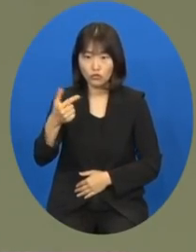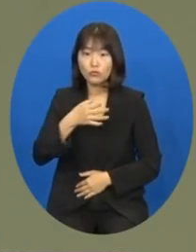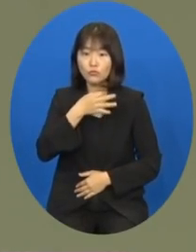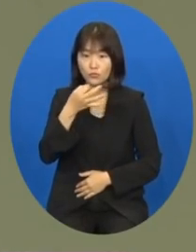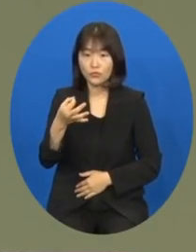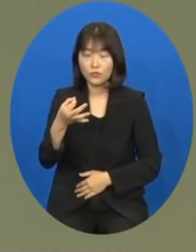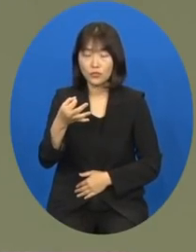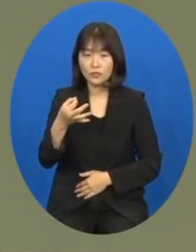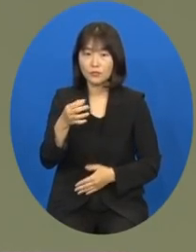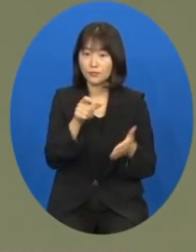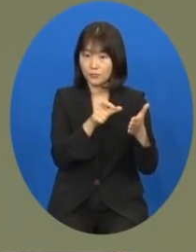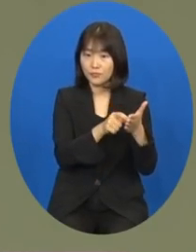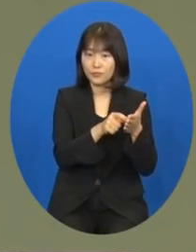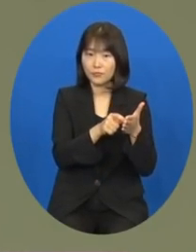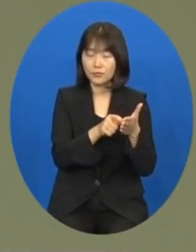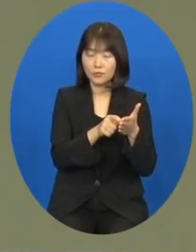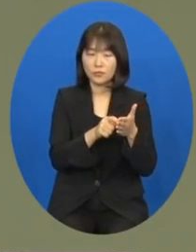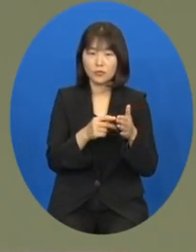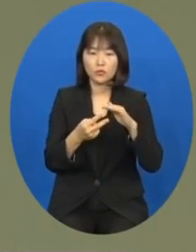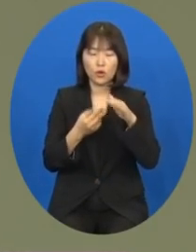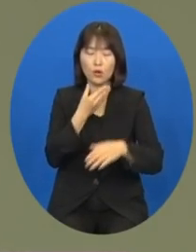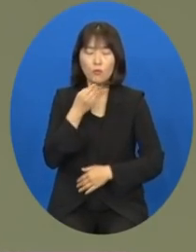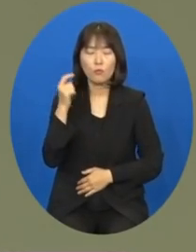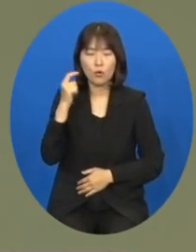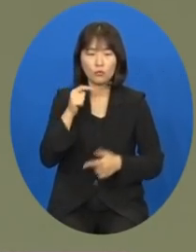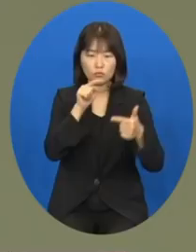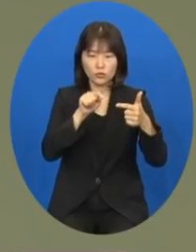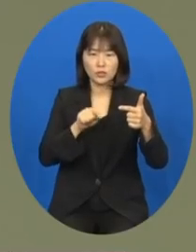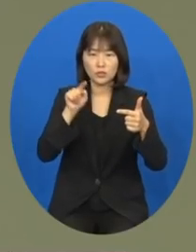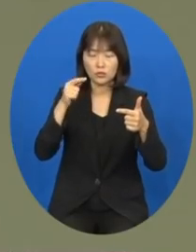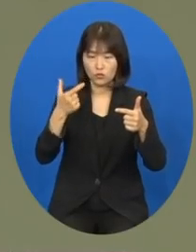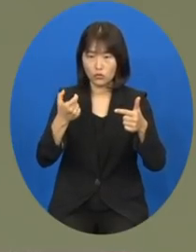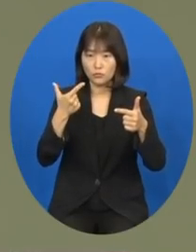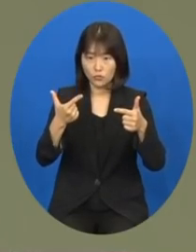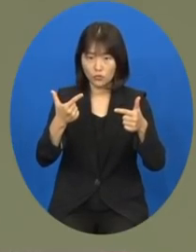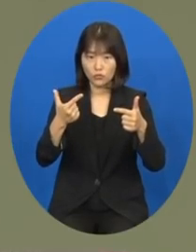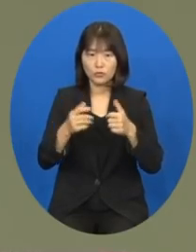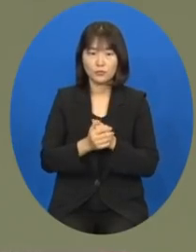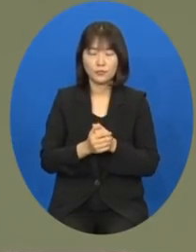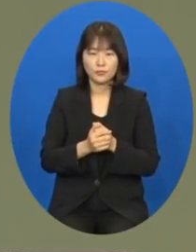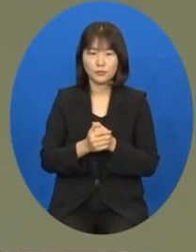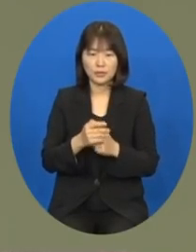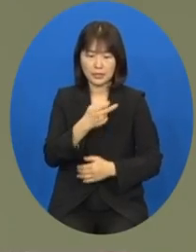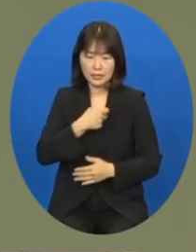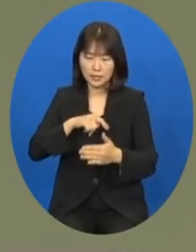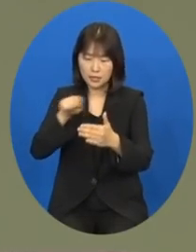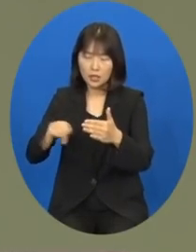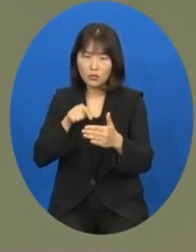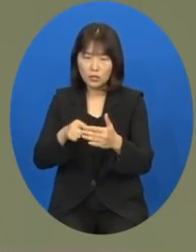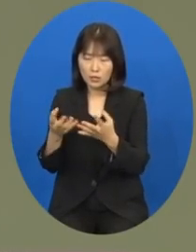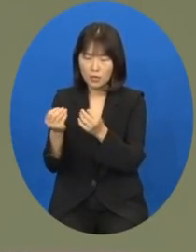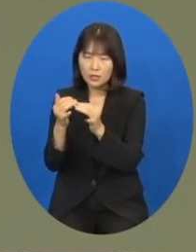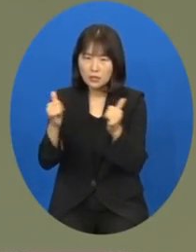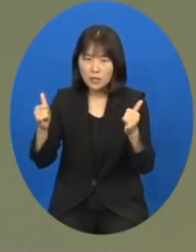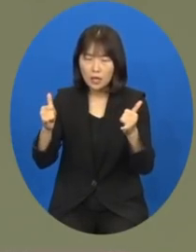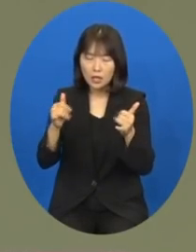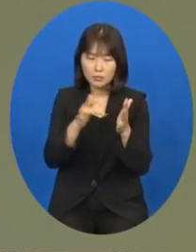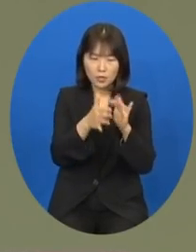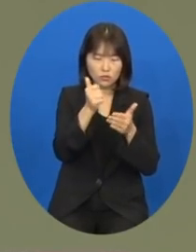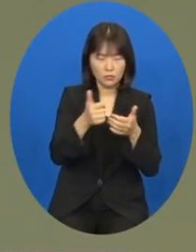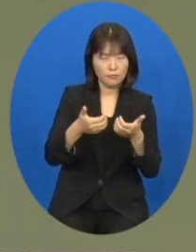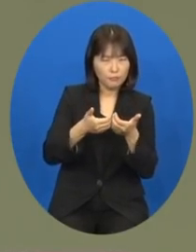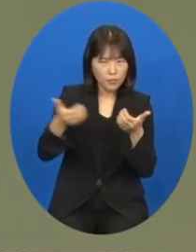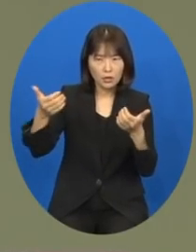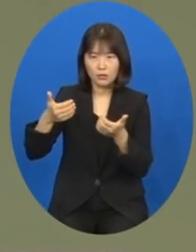분입니다 염 복음 6장 66 절 말씀에 보면 제자였던 이들 중에서 많은 이들이 예수님을 떠나가고